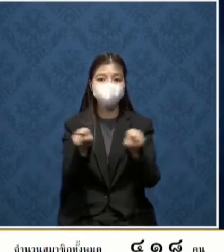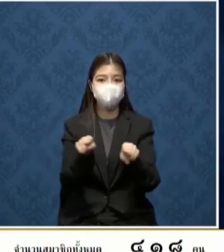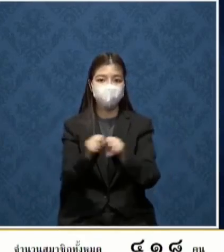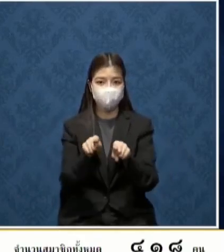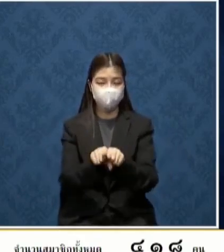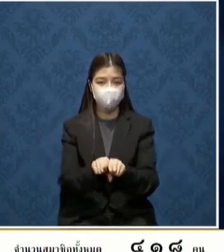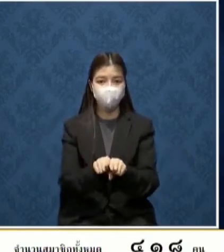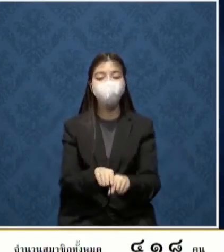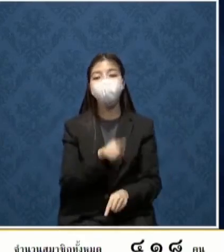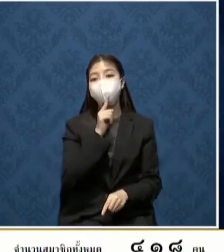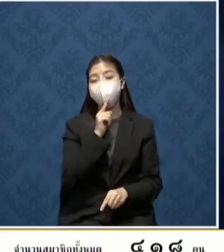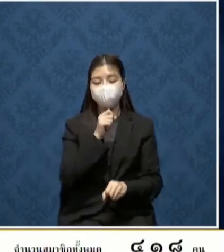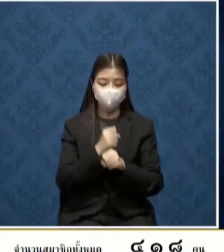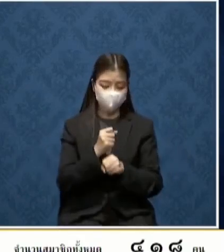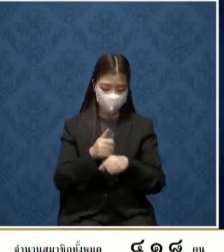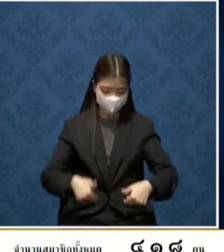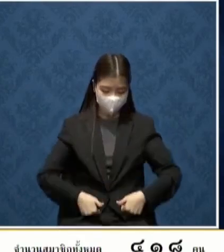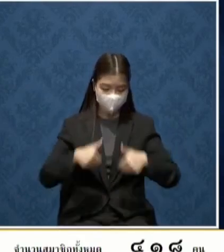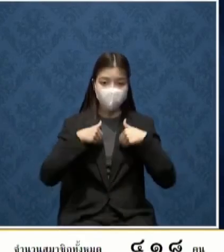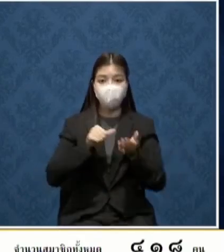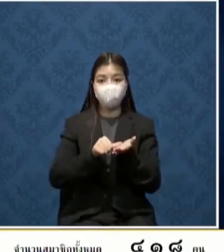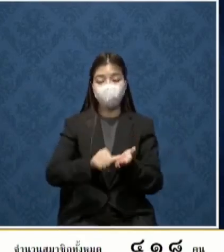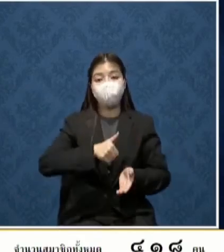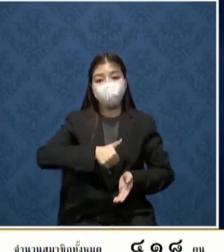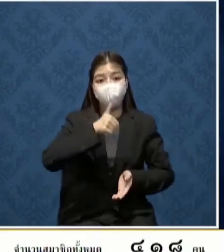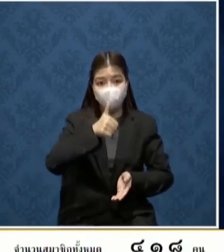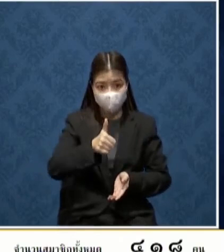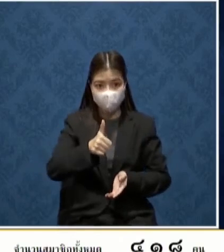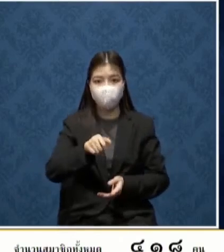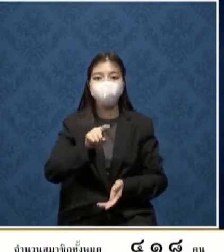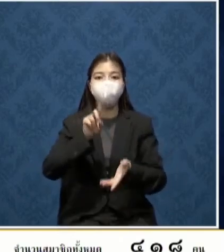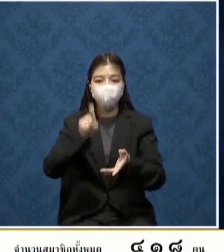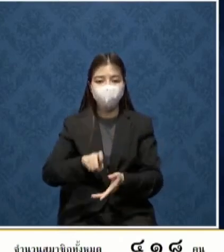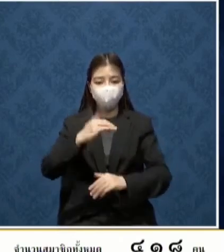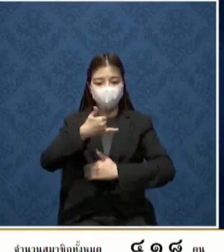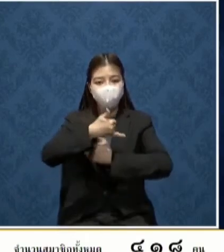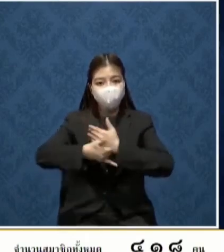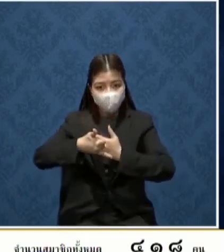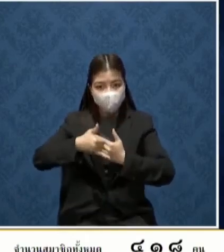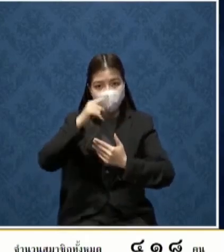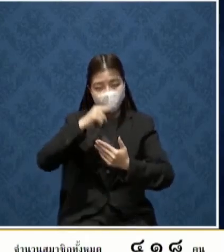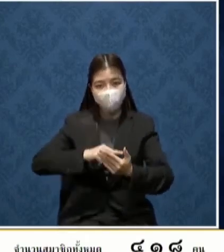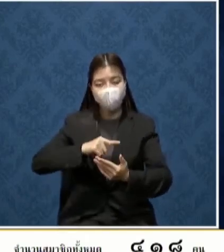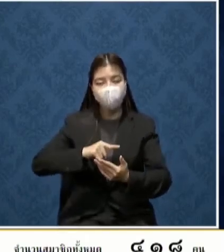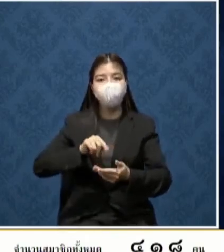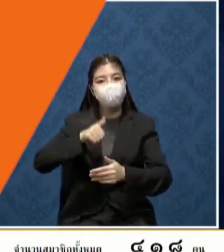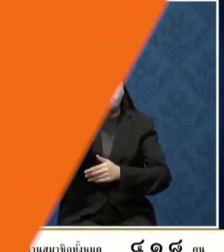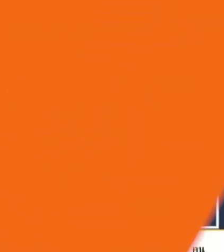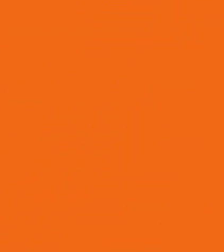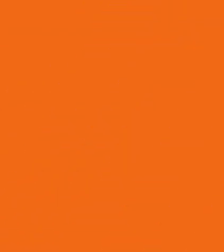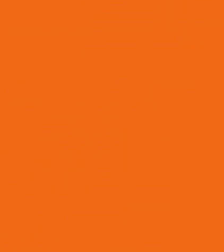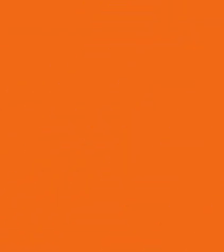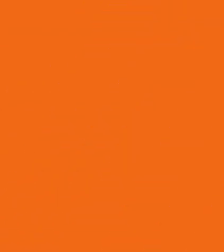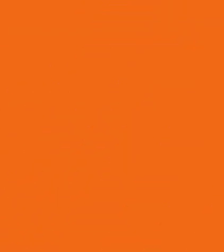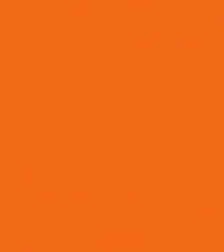ปากท้องจะดีอย่ยงยืนประเทศจะมีอนาคตการเมืองต้องดีก่ครับขบคุคร